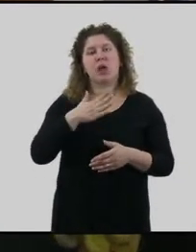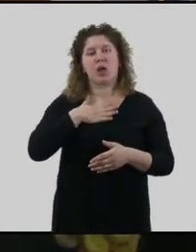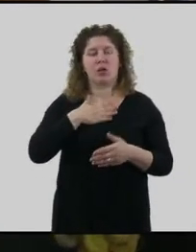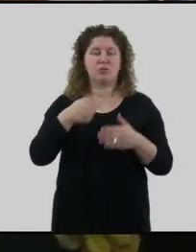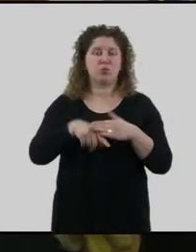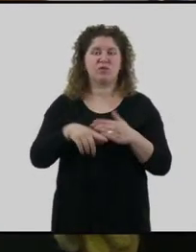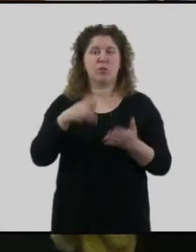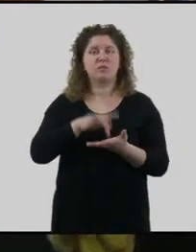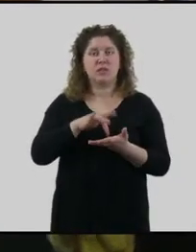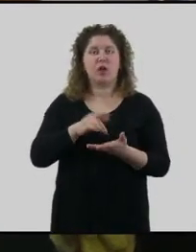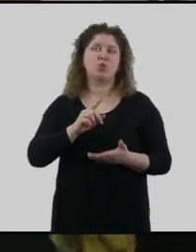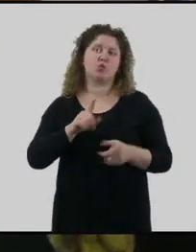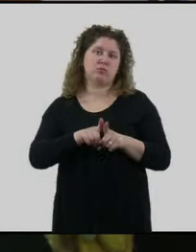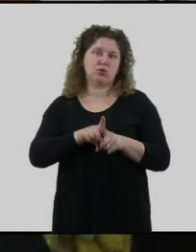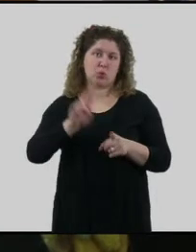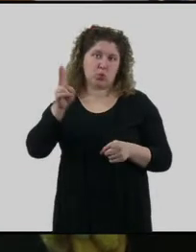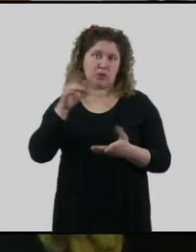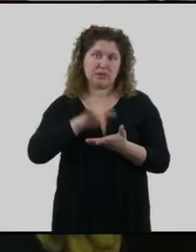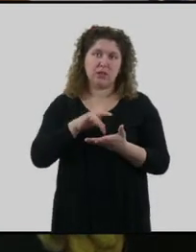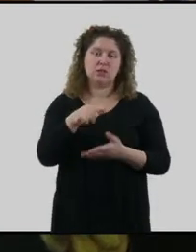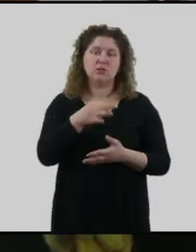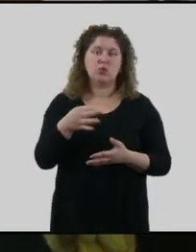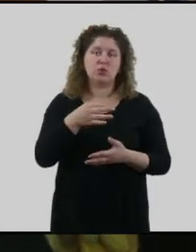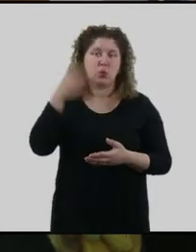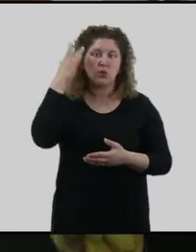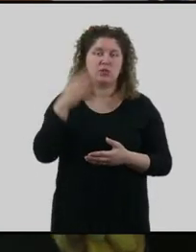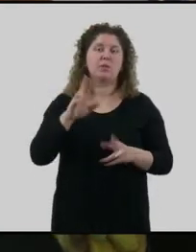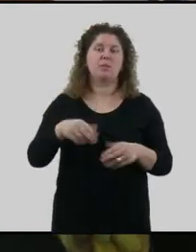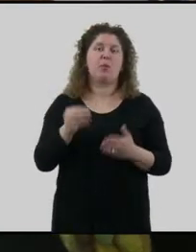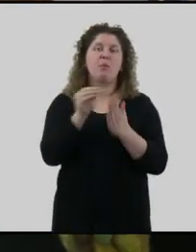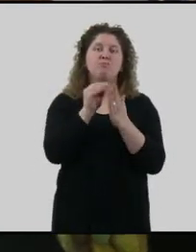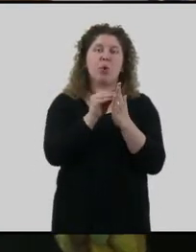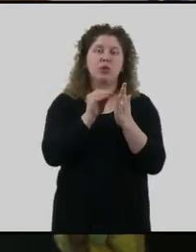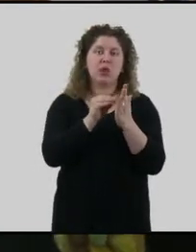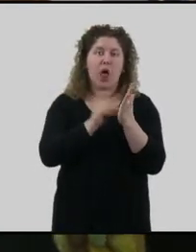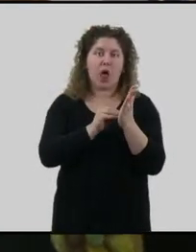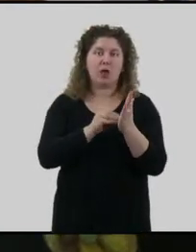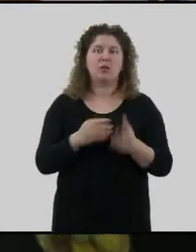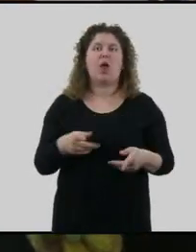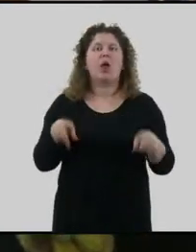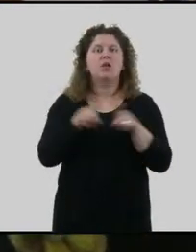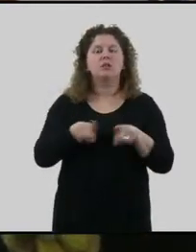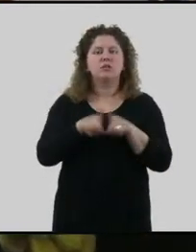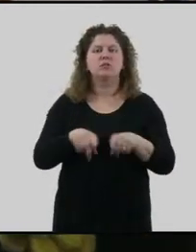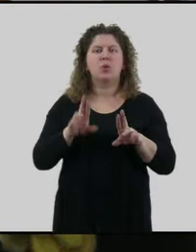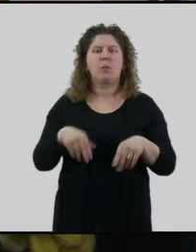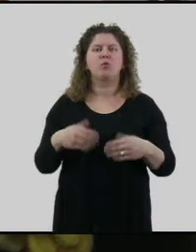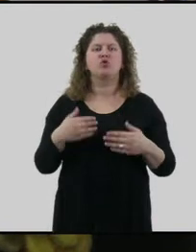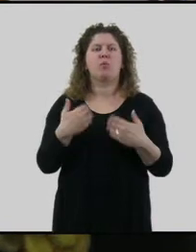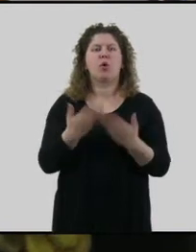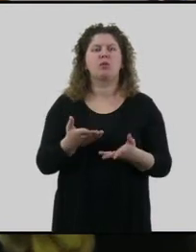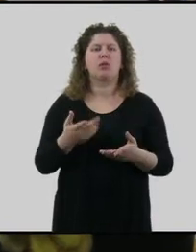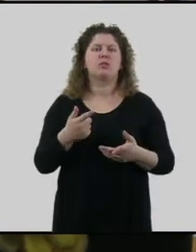Mi u svom centru, tako i u drugim centrima za socijalnu skrb, imamo podatke gdje isto možemo davati